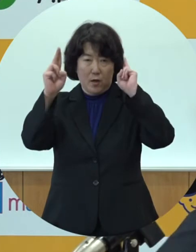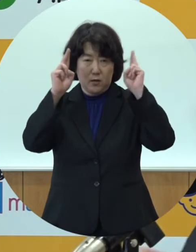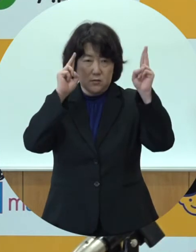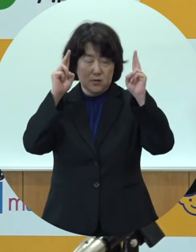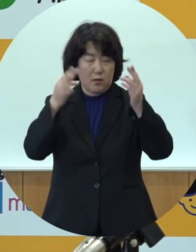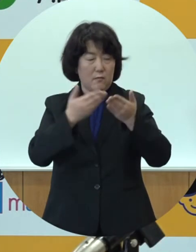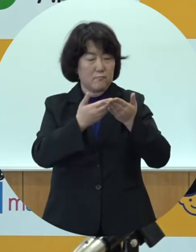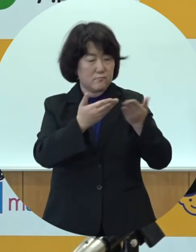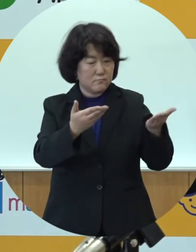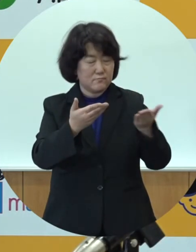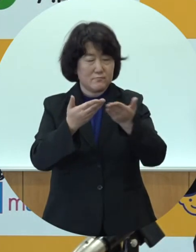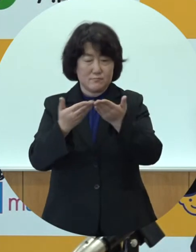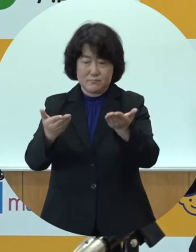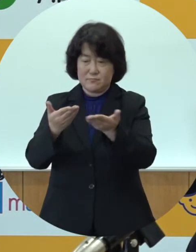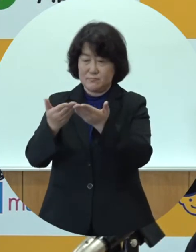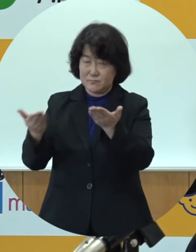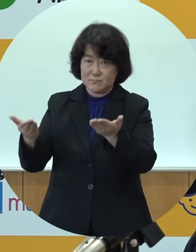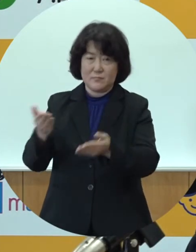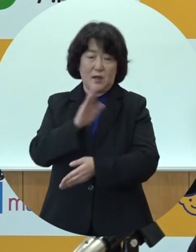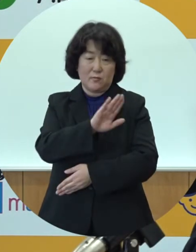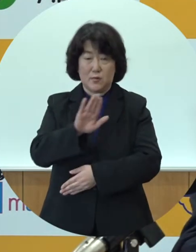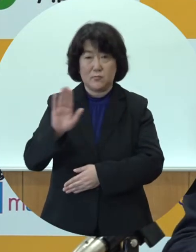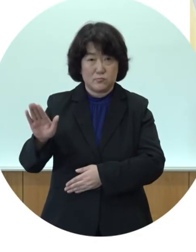が出展をしてございます。